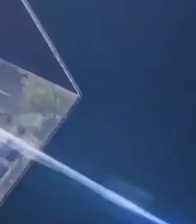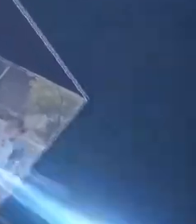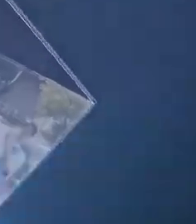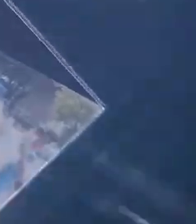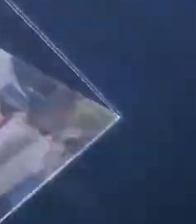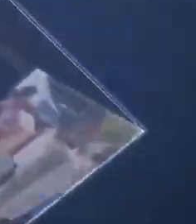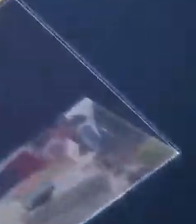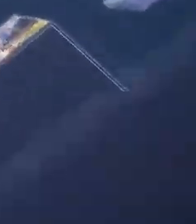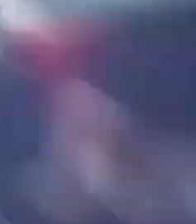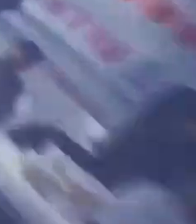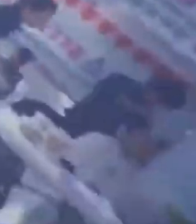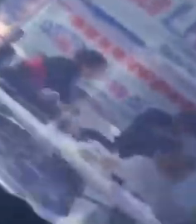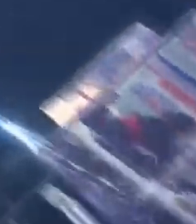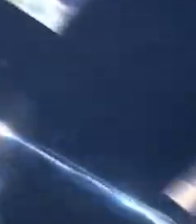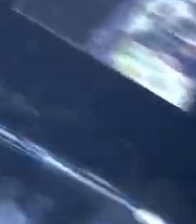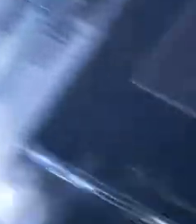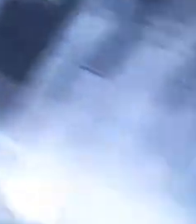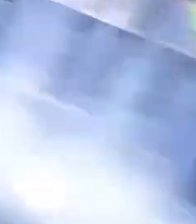으